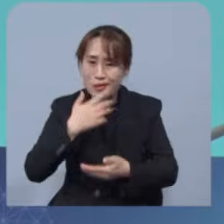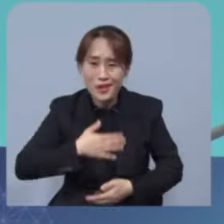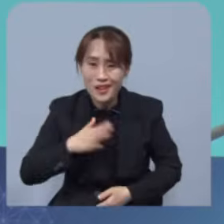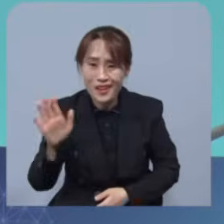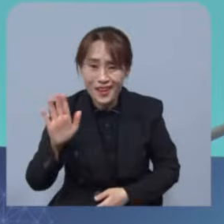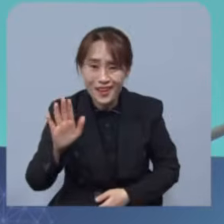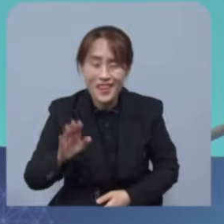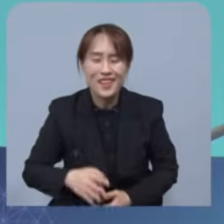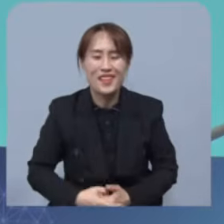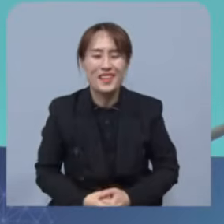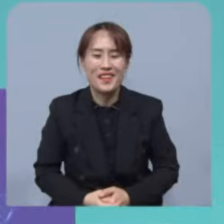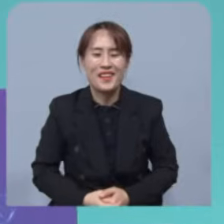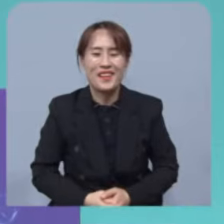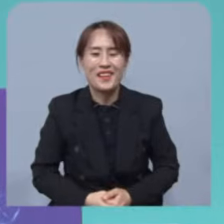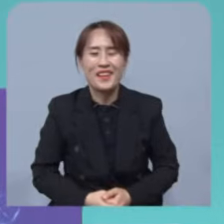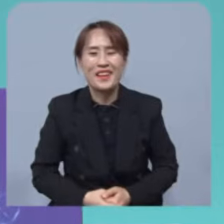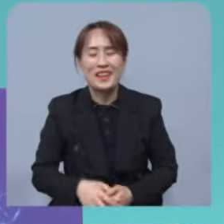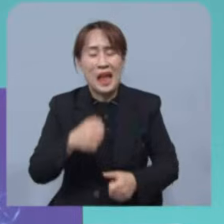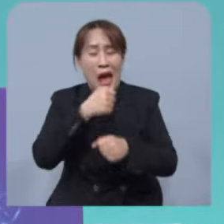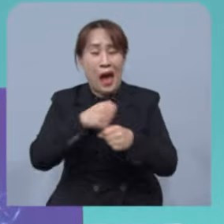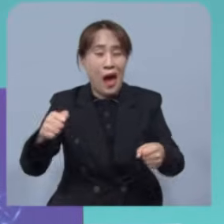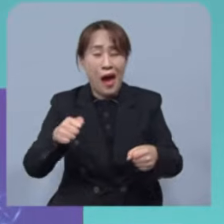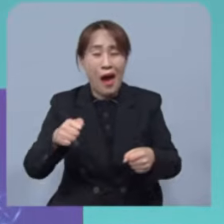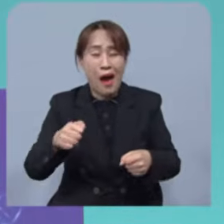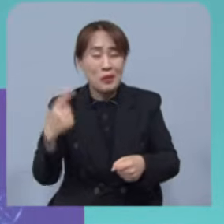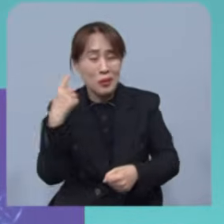그랬더니 아니었군요. 당혹스럽습니다.